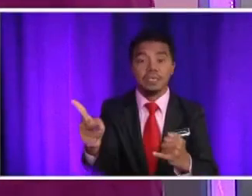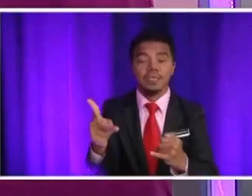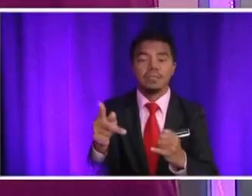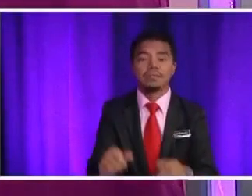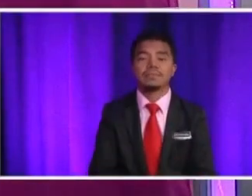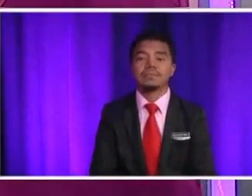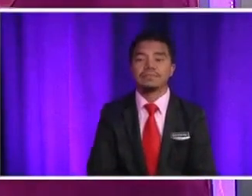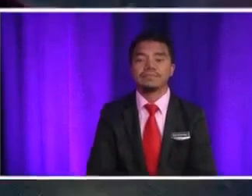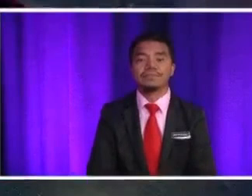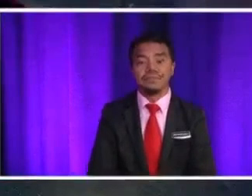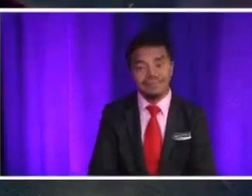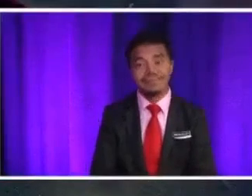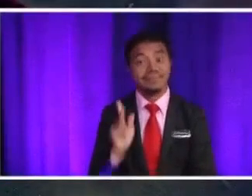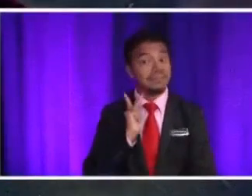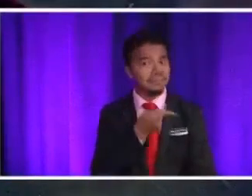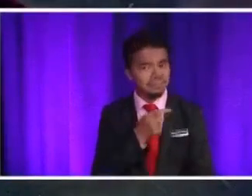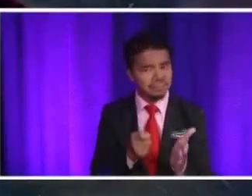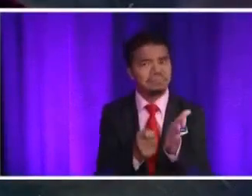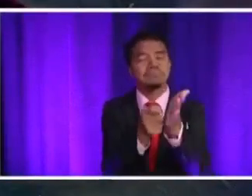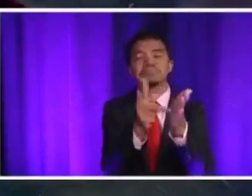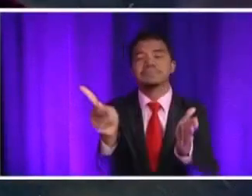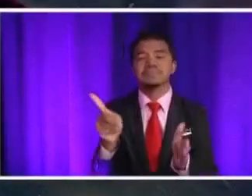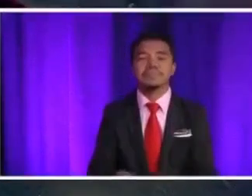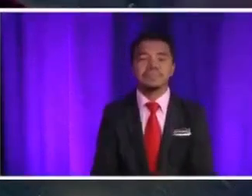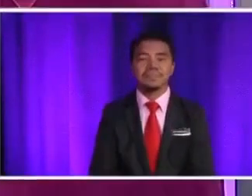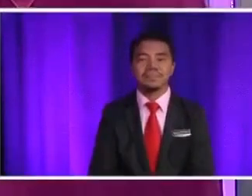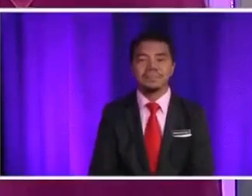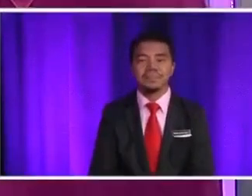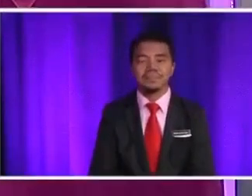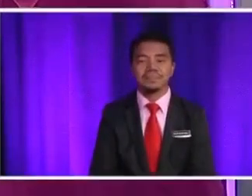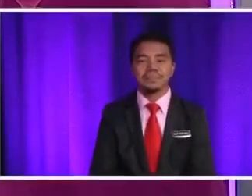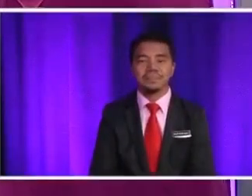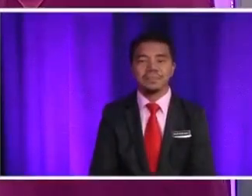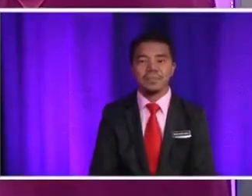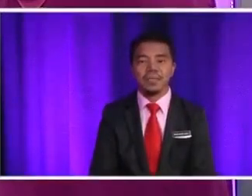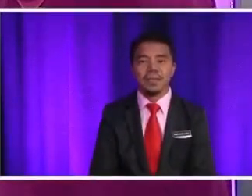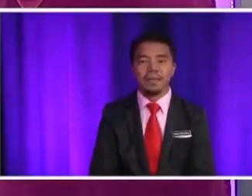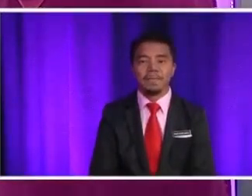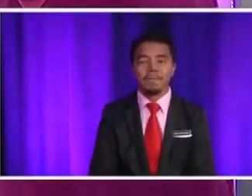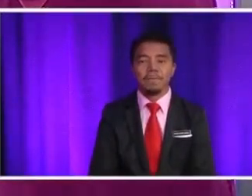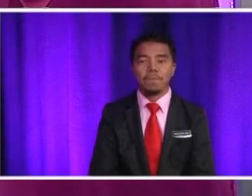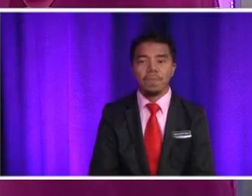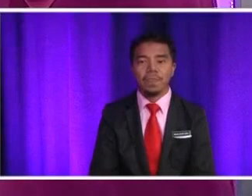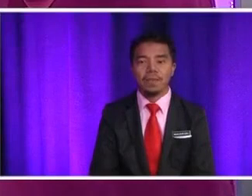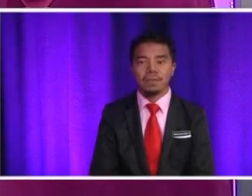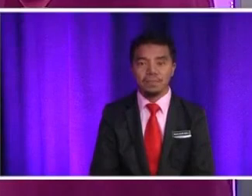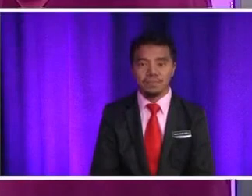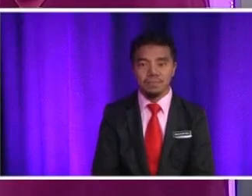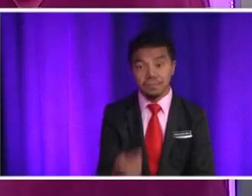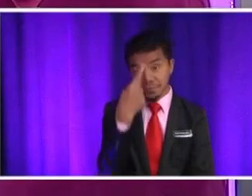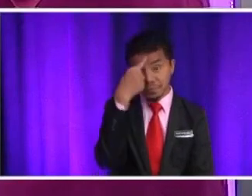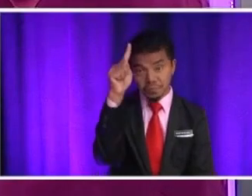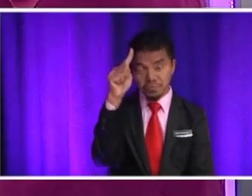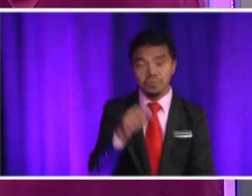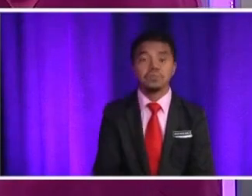kita teruskanlah Mira ya. Boleh, silakan okay, Cikgu. Baik. So, seterusnya jadi untuk mata pelajaran